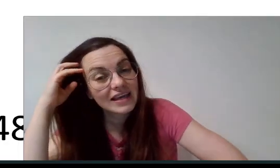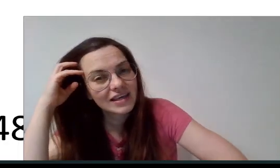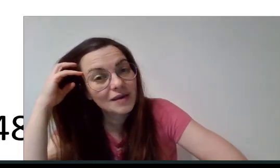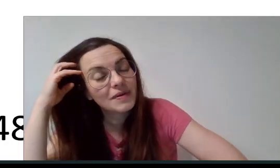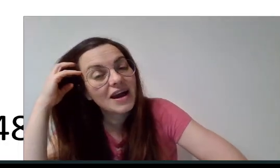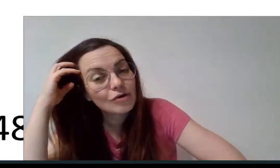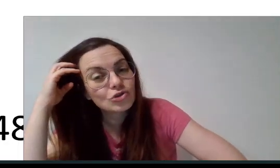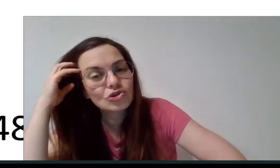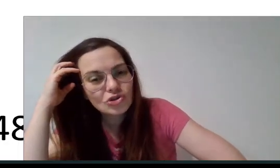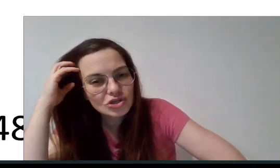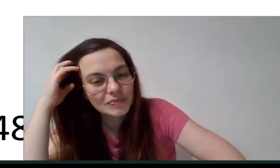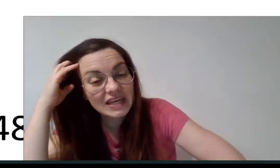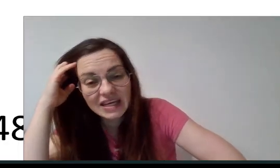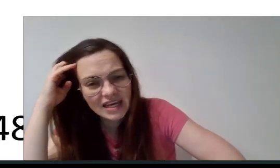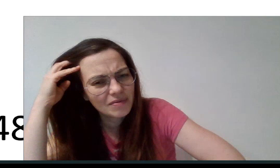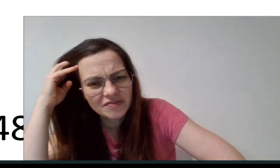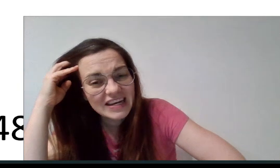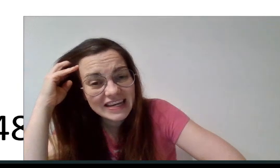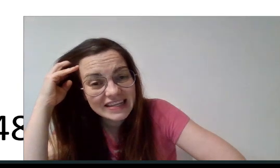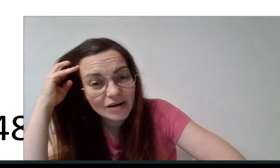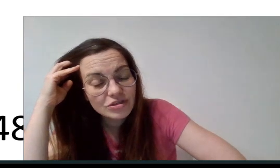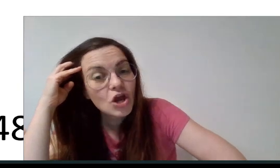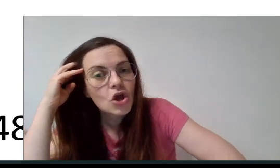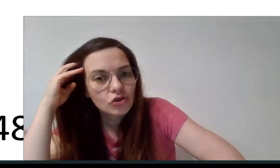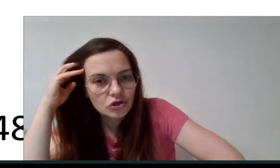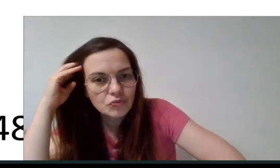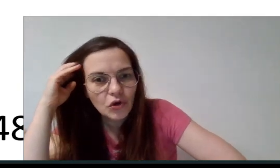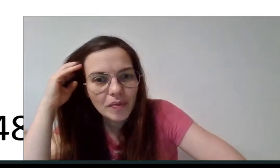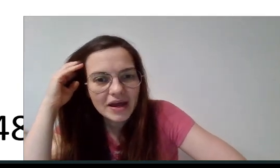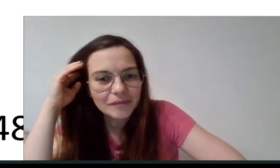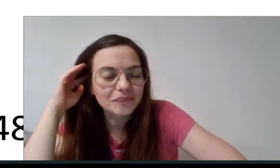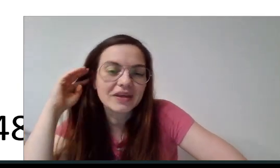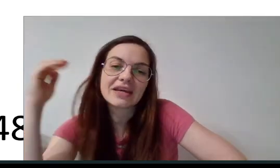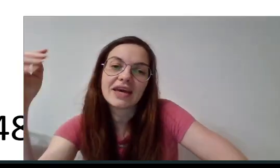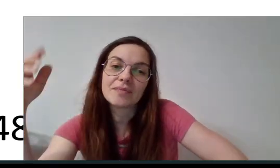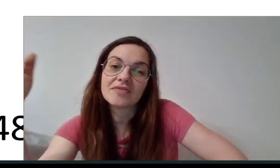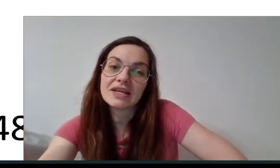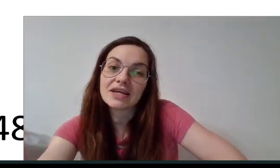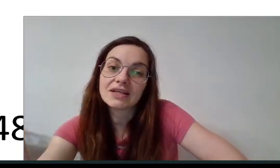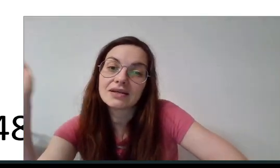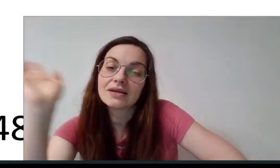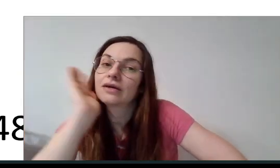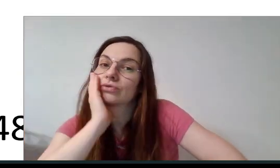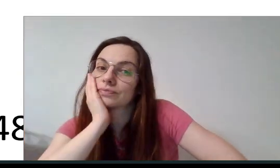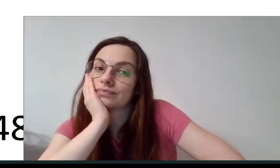gebe aus, trošim. Ich gebe viel Geld aus, trošim mnogo para. Ich gebe viel Geld